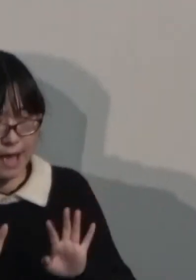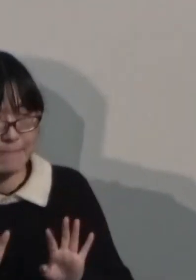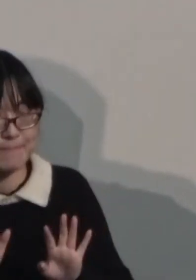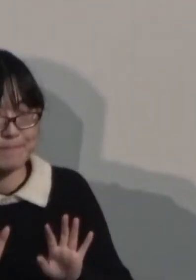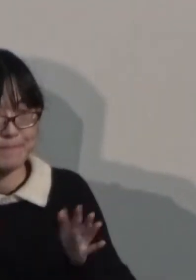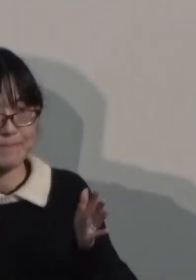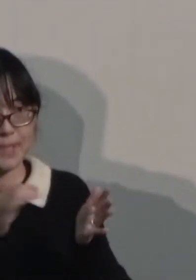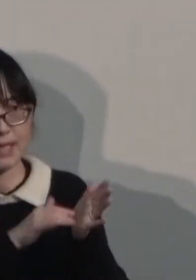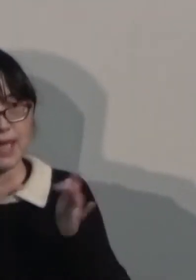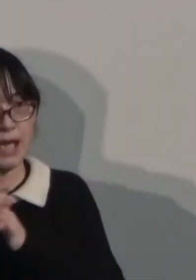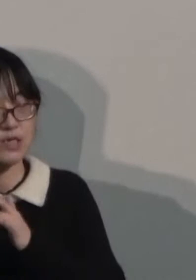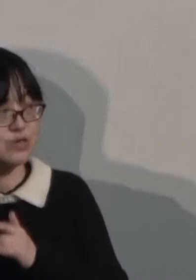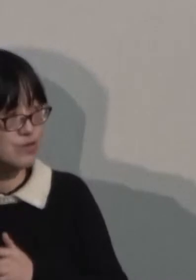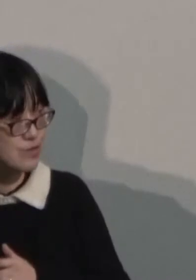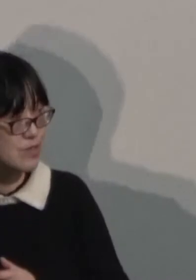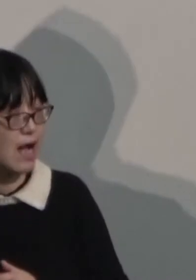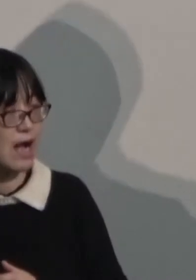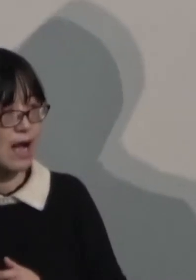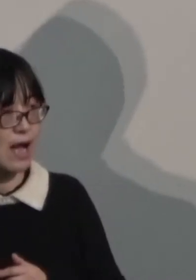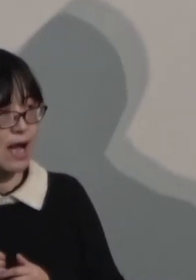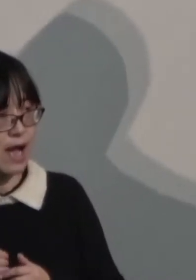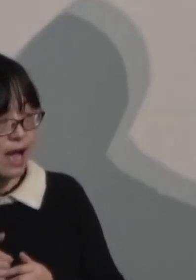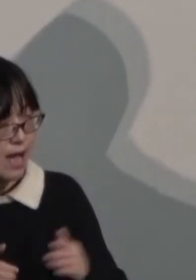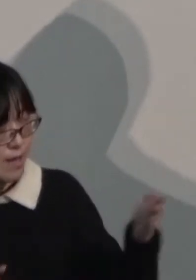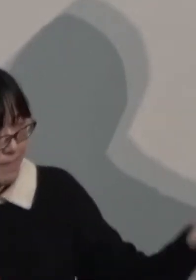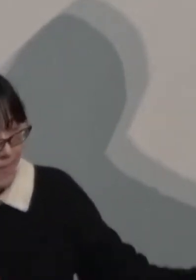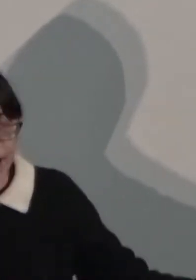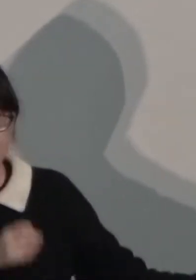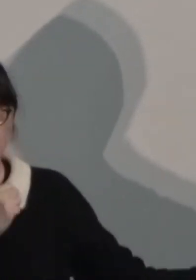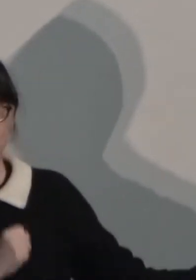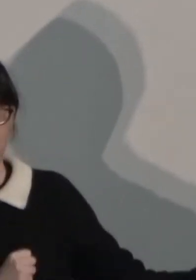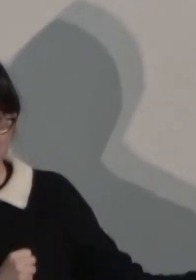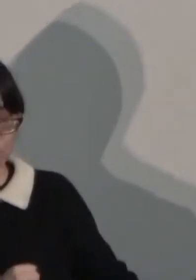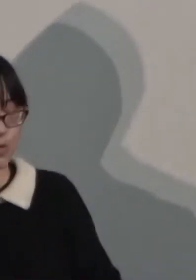今祭壇の前に置かれています。